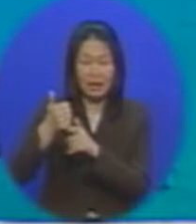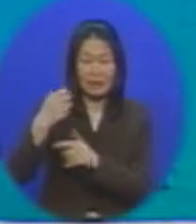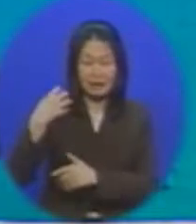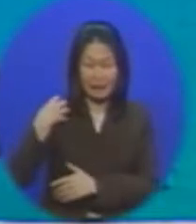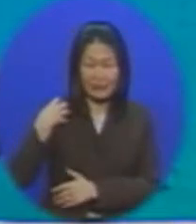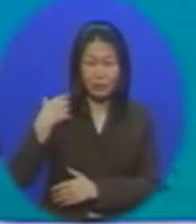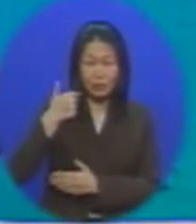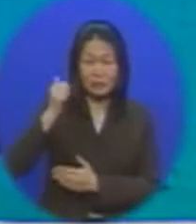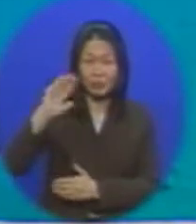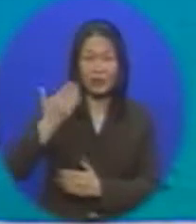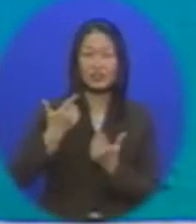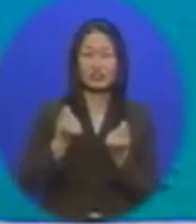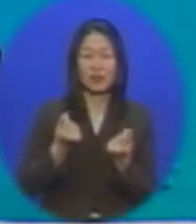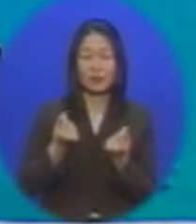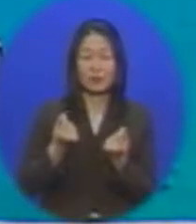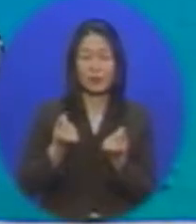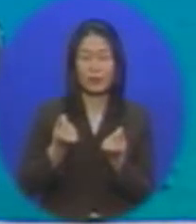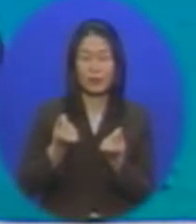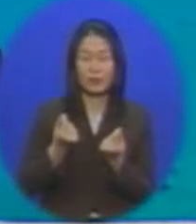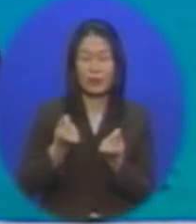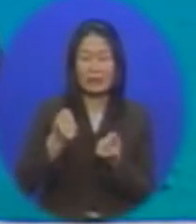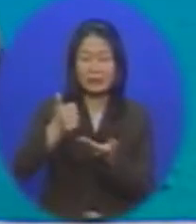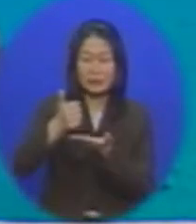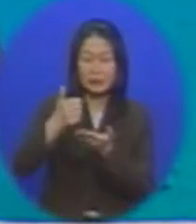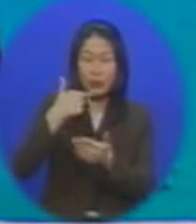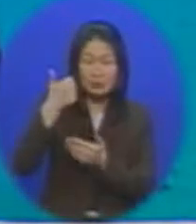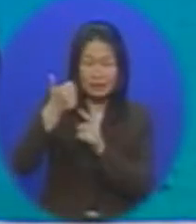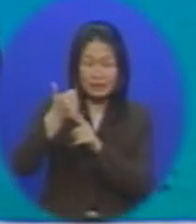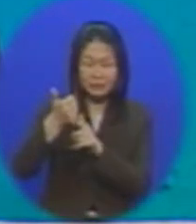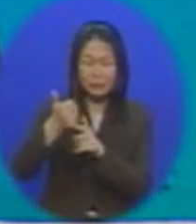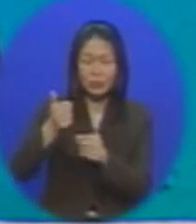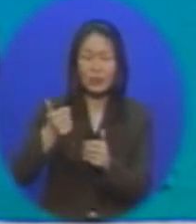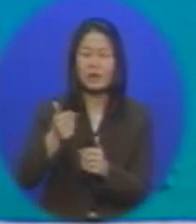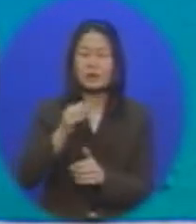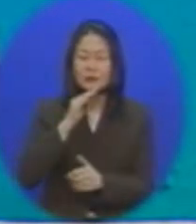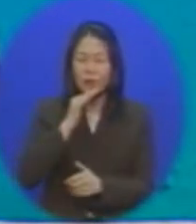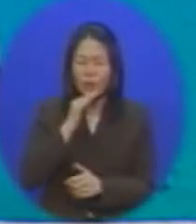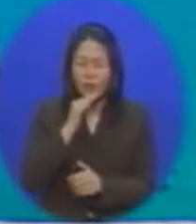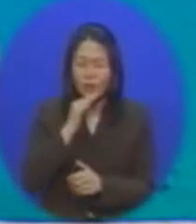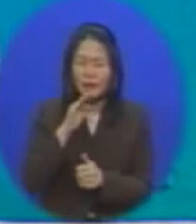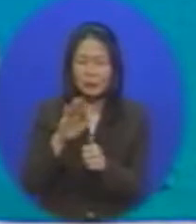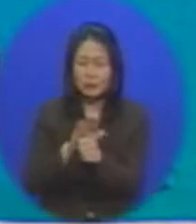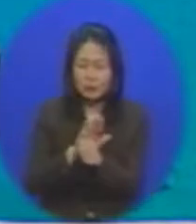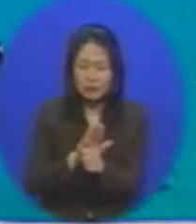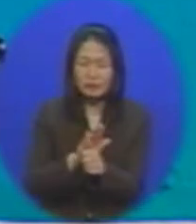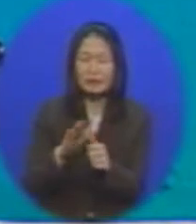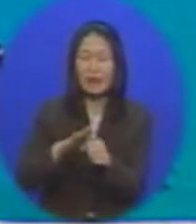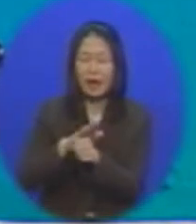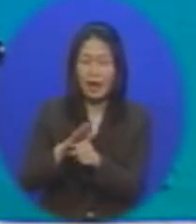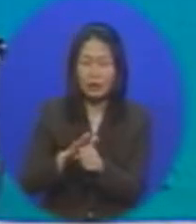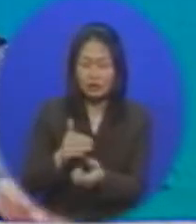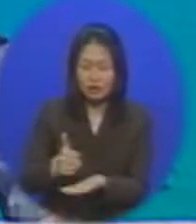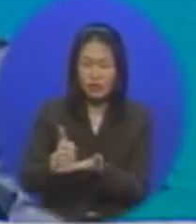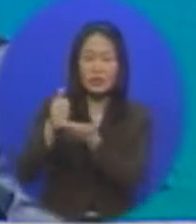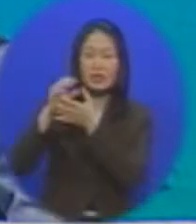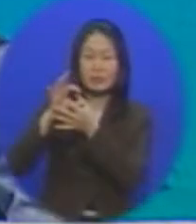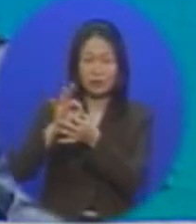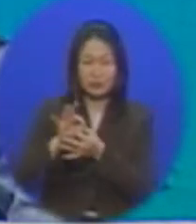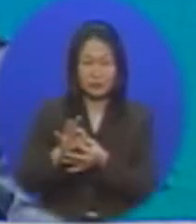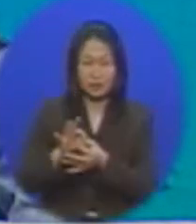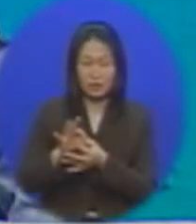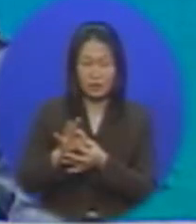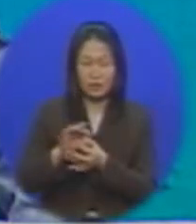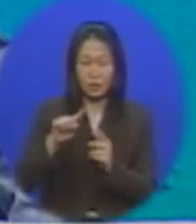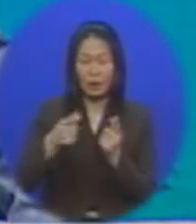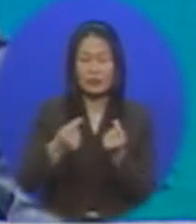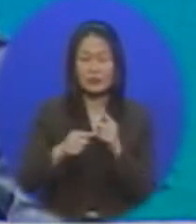된 것처럼 그분을 위하고 사랑하고 섬기면서 그렇게 교회를 섬길